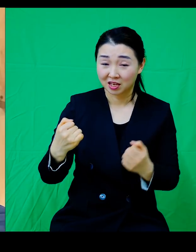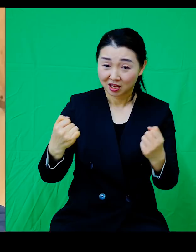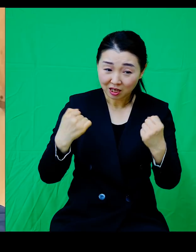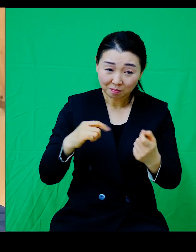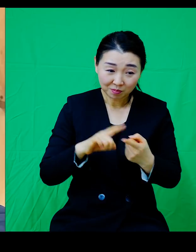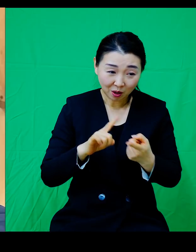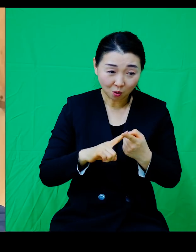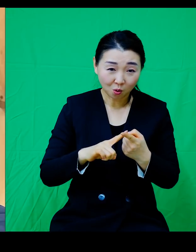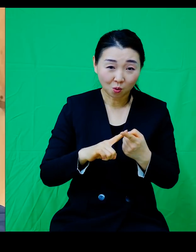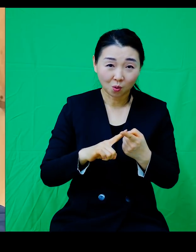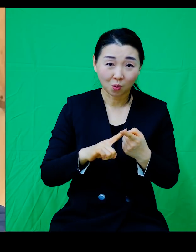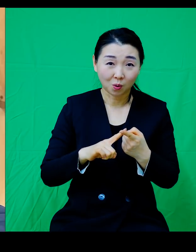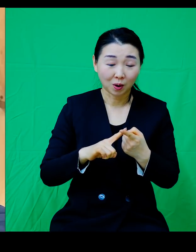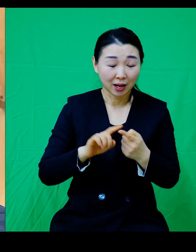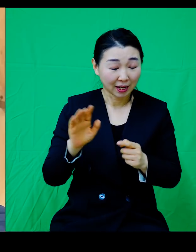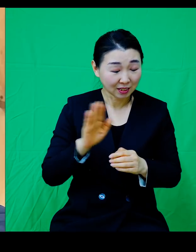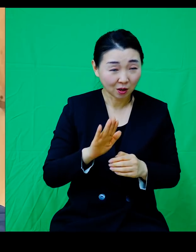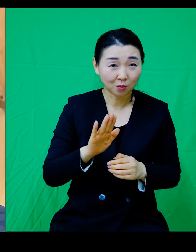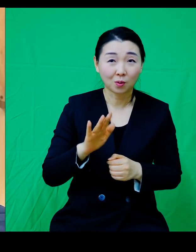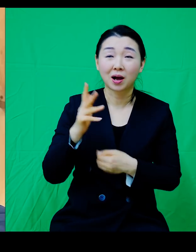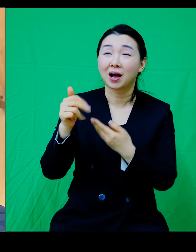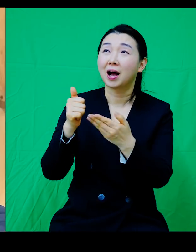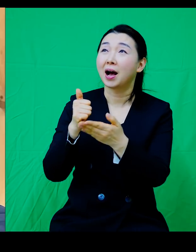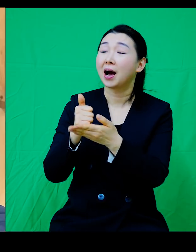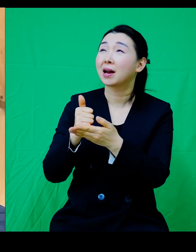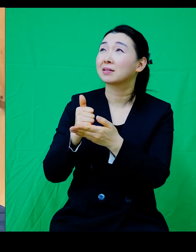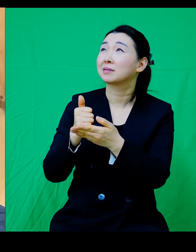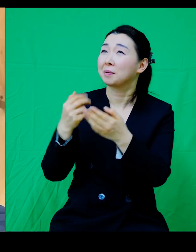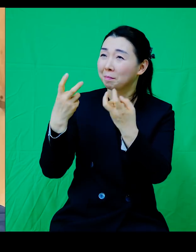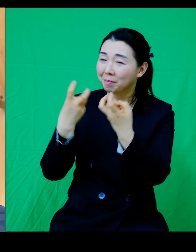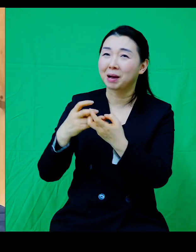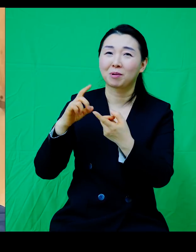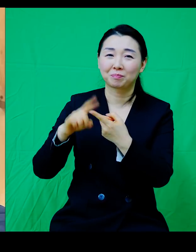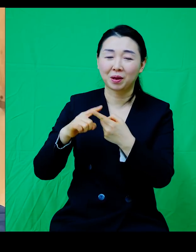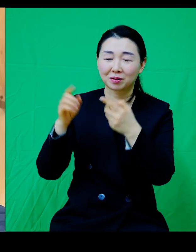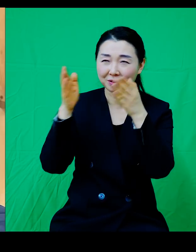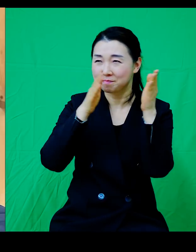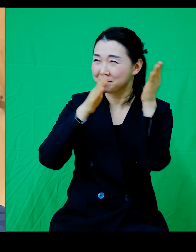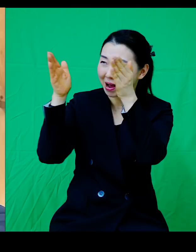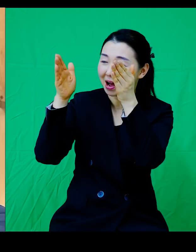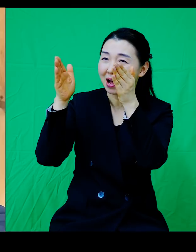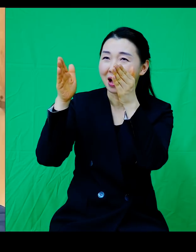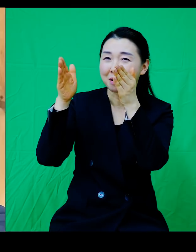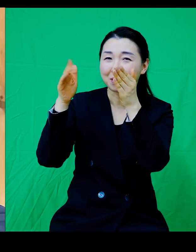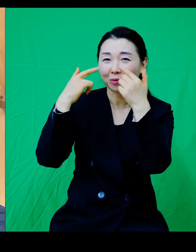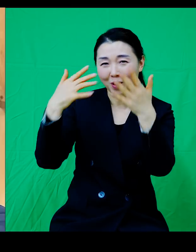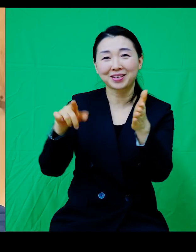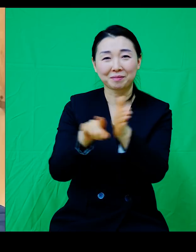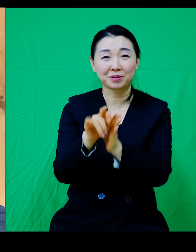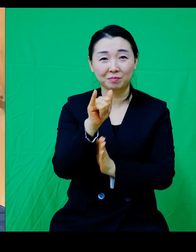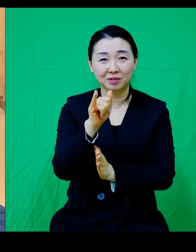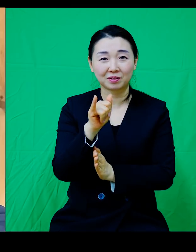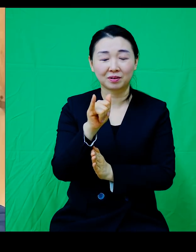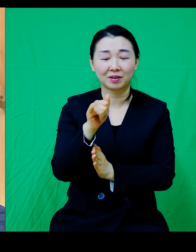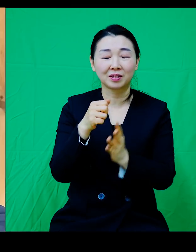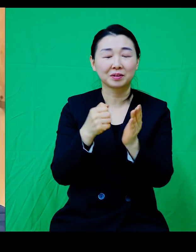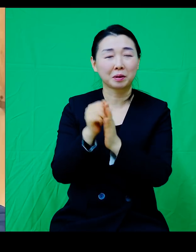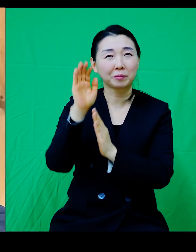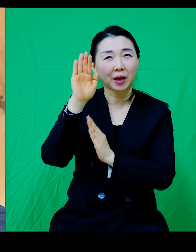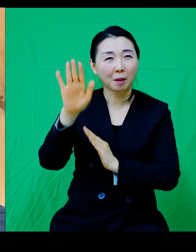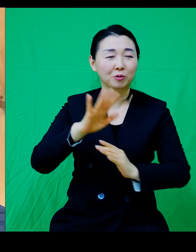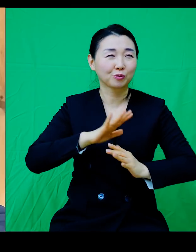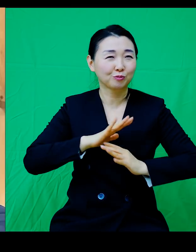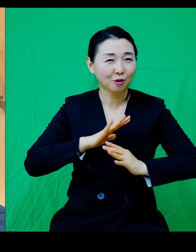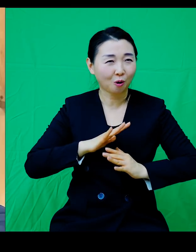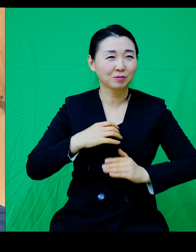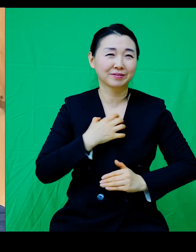제 힘으로 하려는 그런 생각을 좀 더 하나님의 시선으로 빨리 바꿀 것 같은 확신이 있어서 이제 다가올